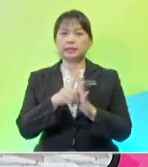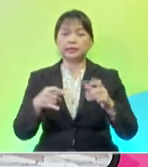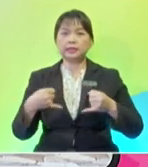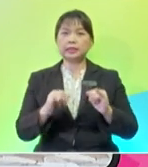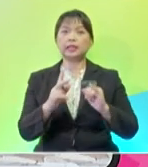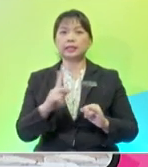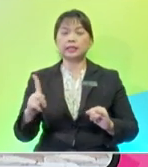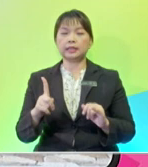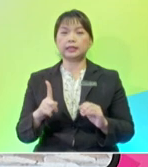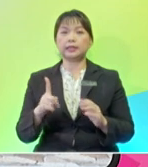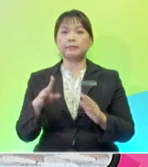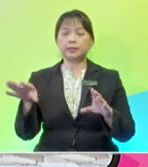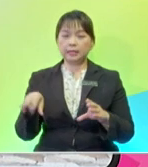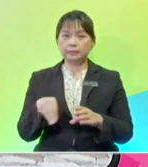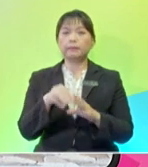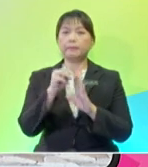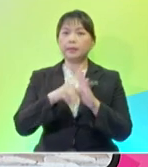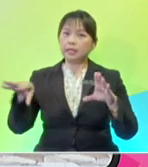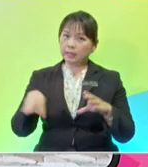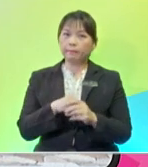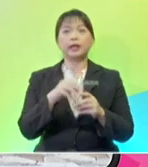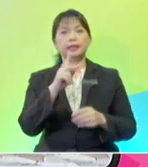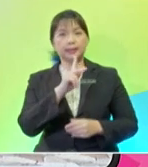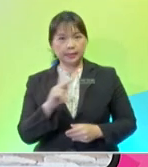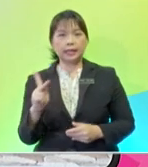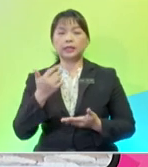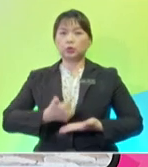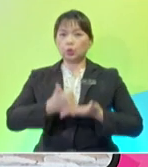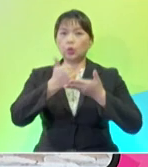tolong menolong dalam masyarakat